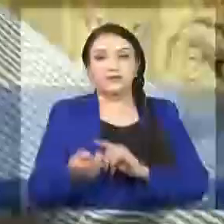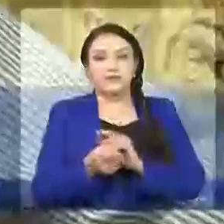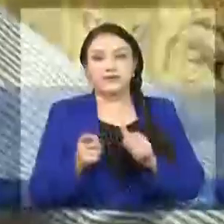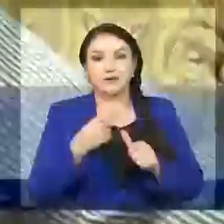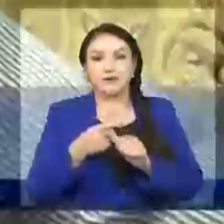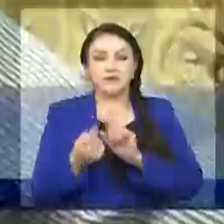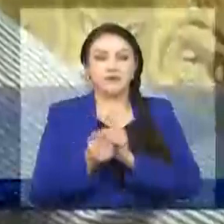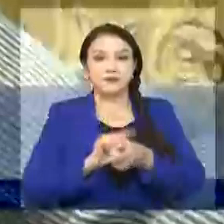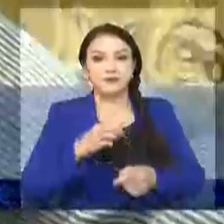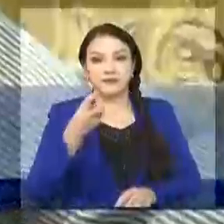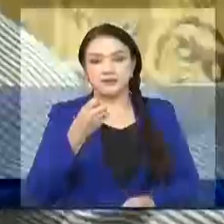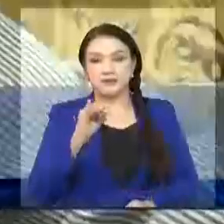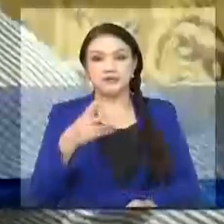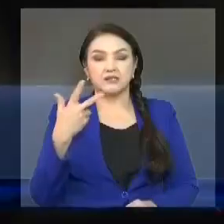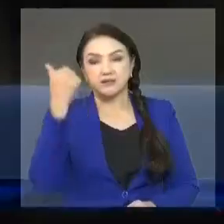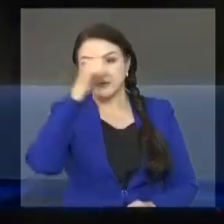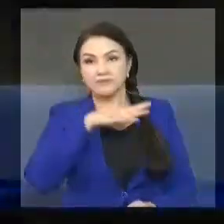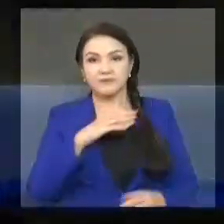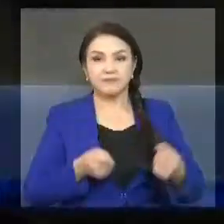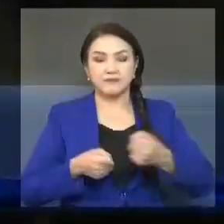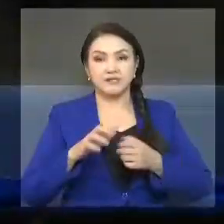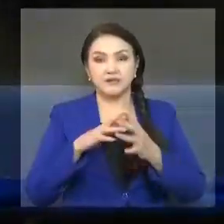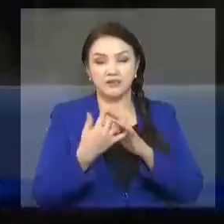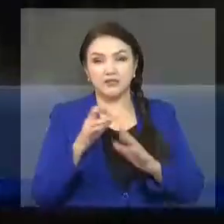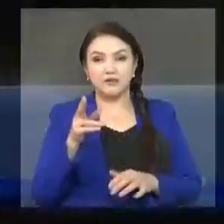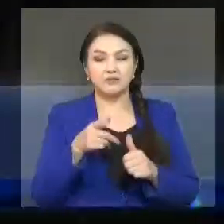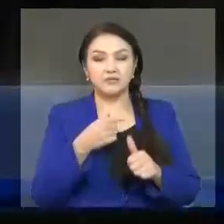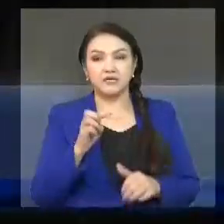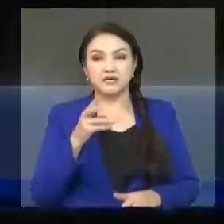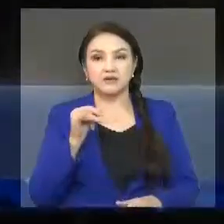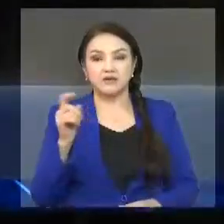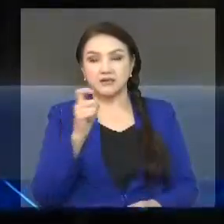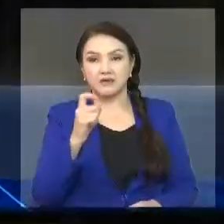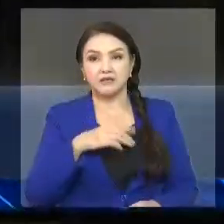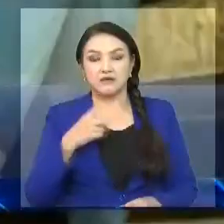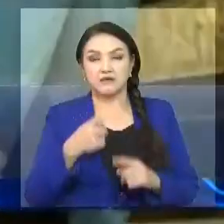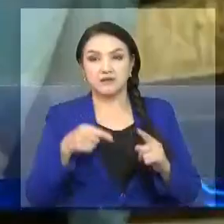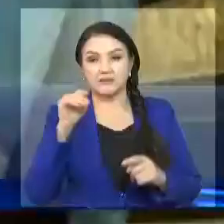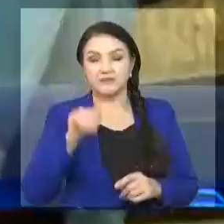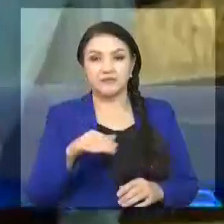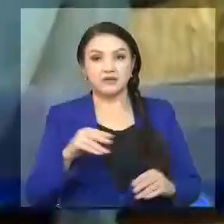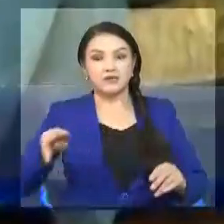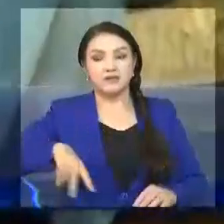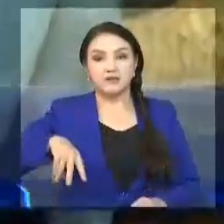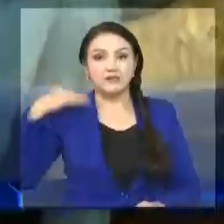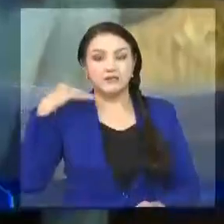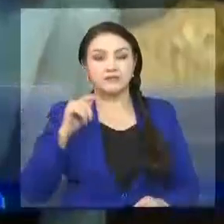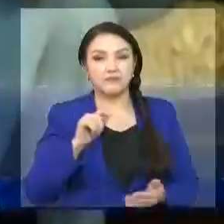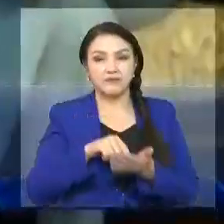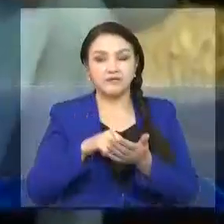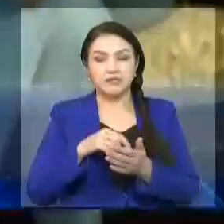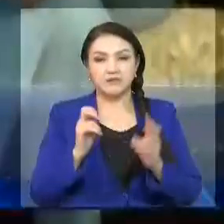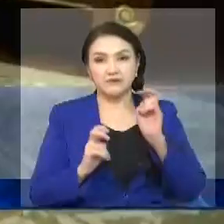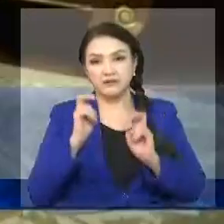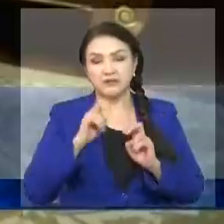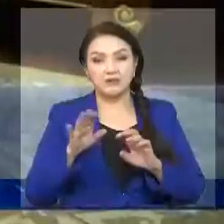в Атикибийский. 3 года был председателем колхоза имени Джангельдина в Хромтауском районе, 1,5 года занимал должность директора Актюбинской птицефабрики, а